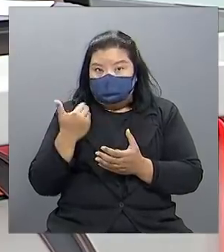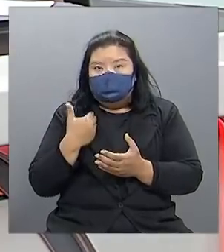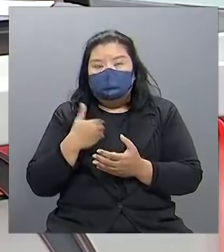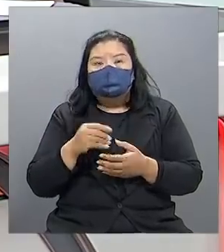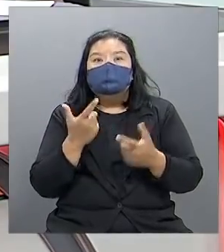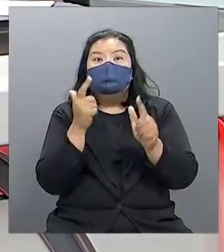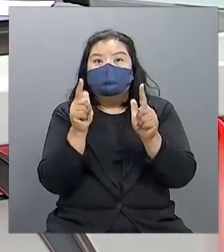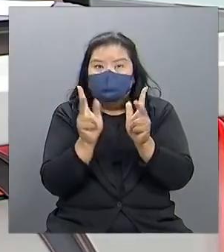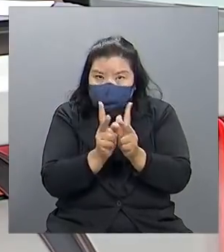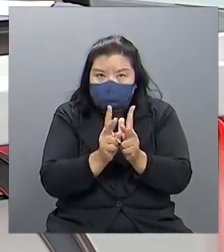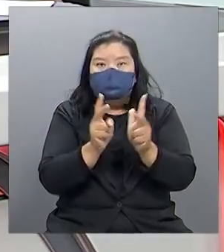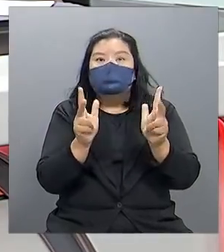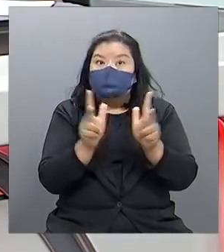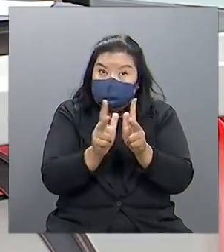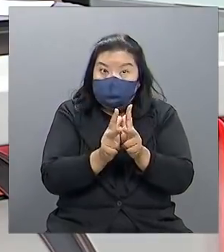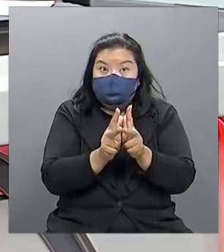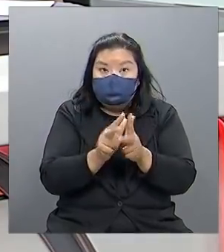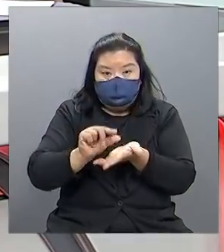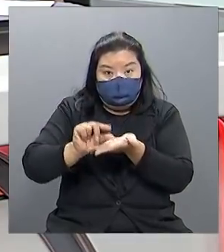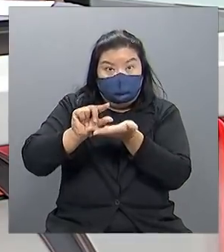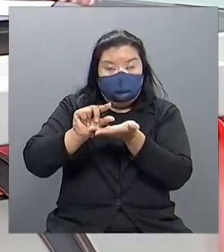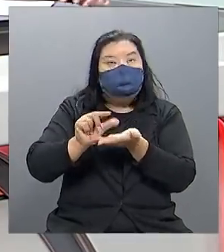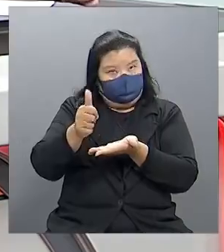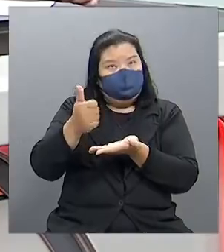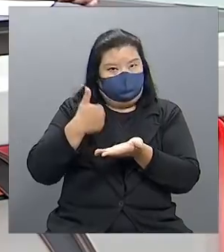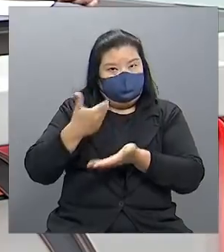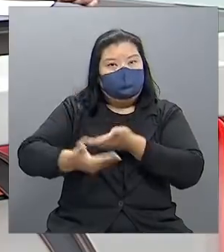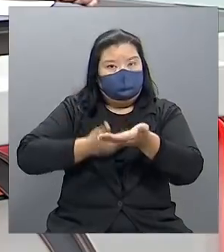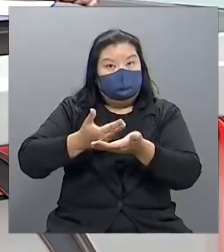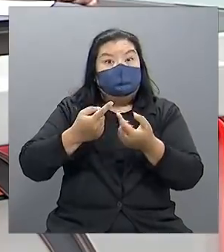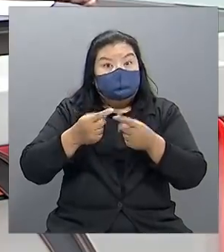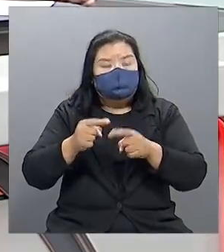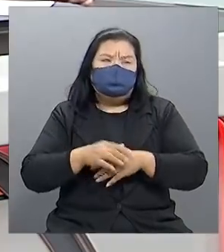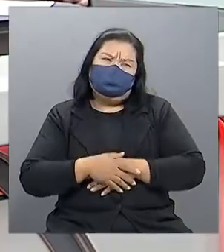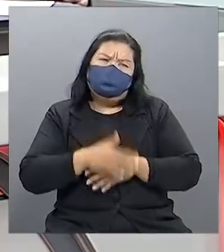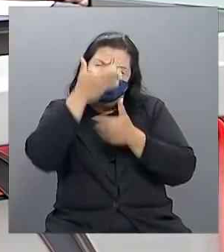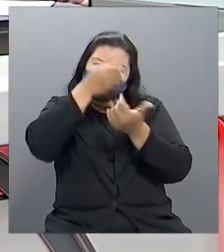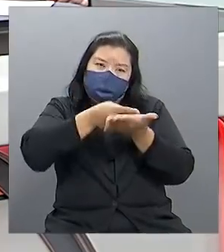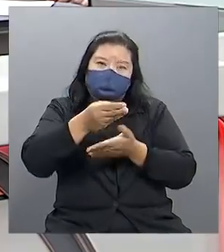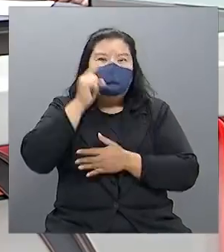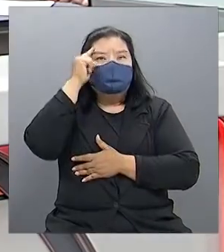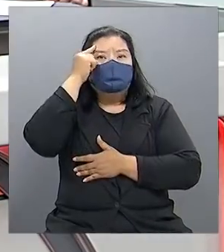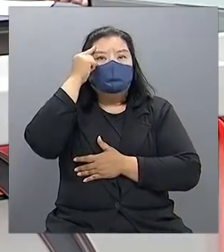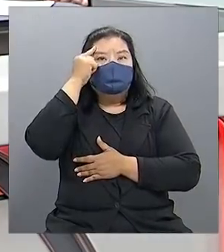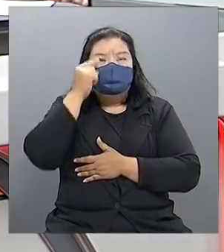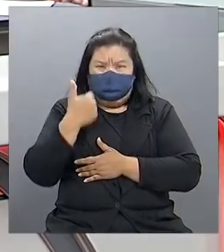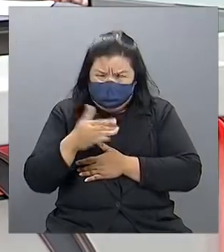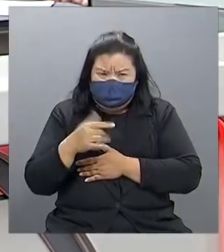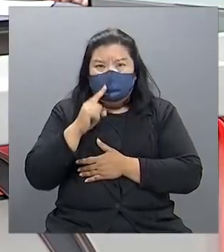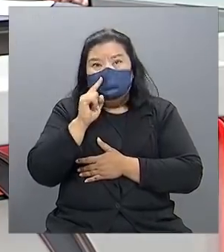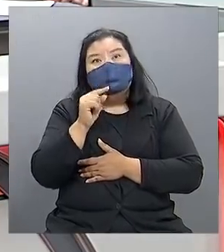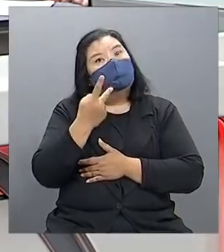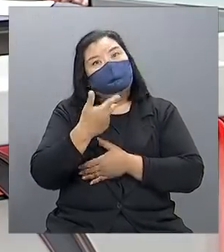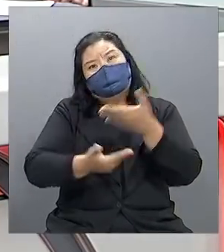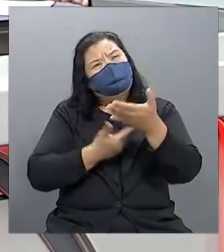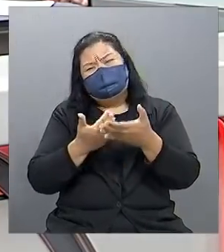ลงด้วยนะคะ แต่ว่าราคาถูกเนี่ยไม่ได้รับประกันว่าจะขายได้นะคะเพราะว่าขายสลากไม่หมดกันมา2งวดแล้วด้วยอาจจะเป็นภาพสะ